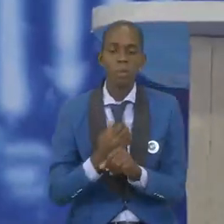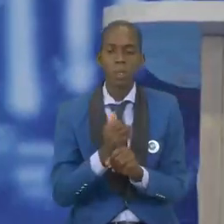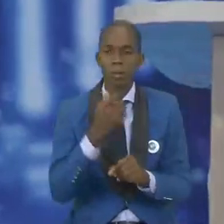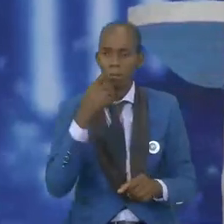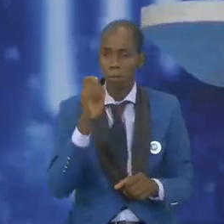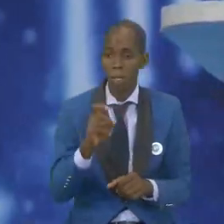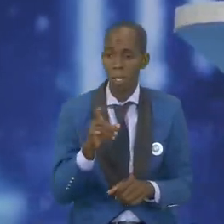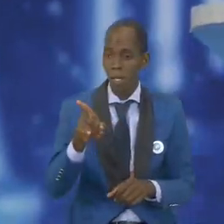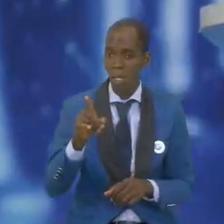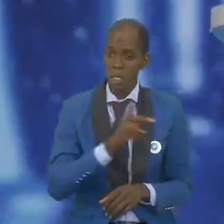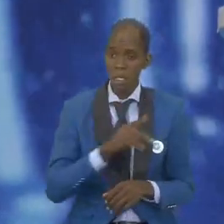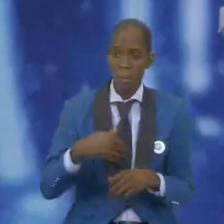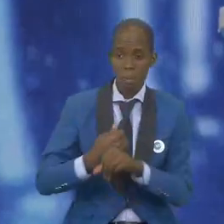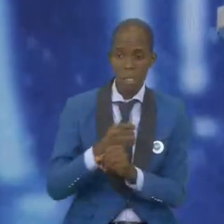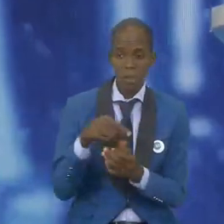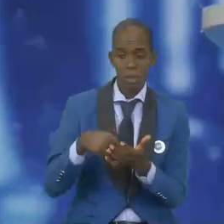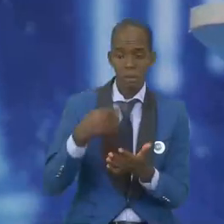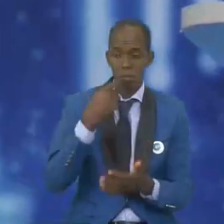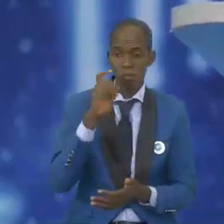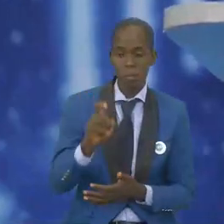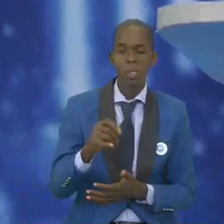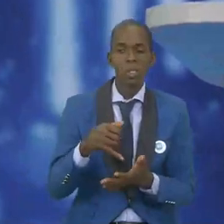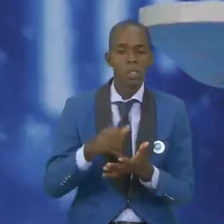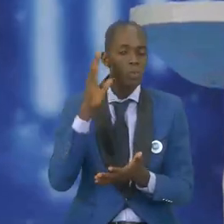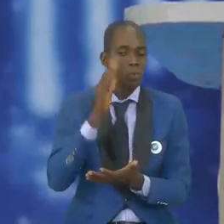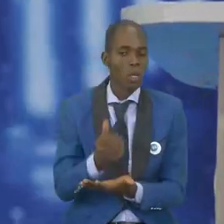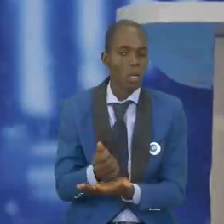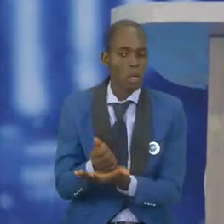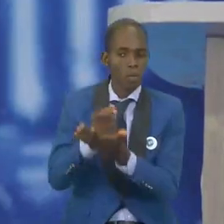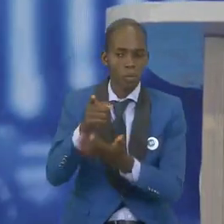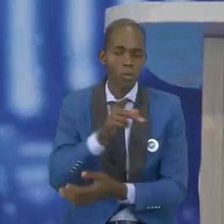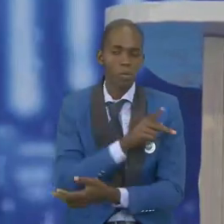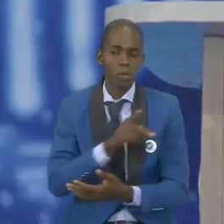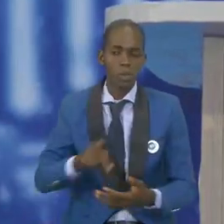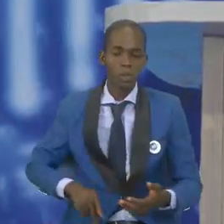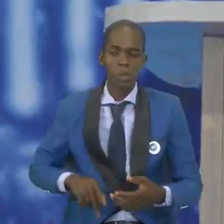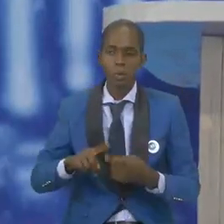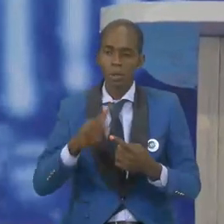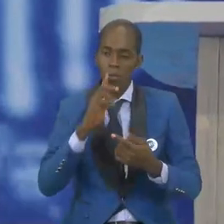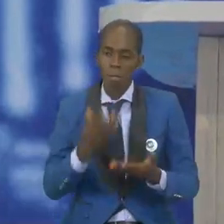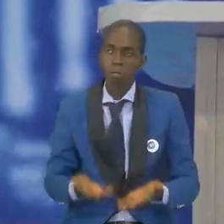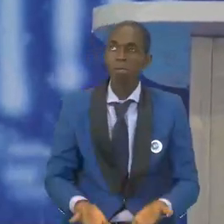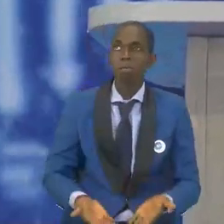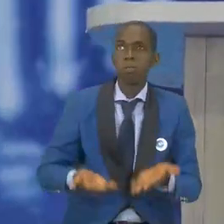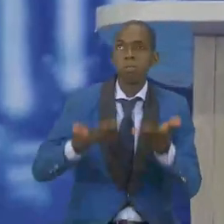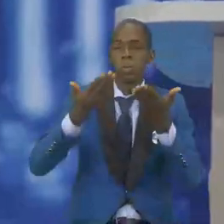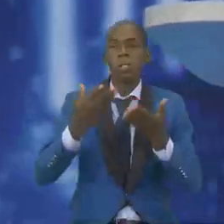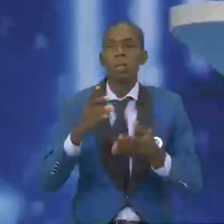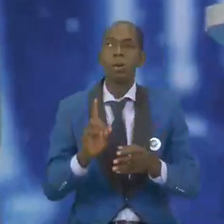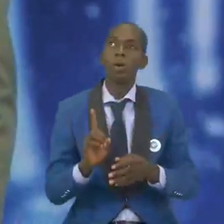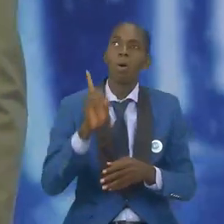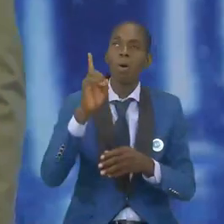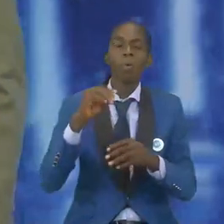un décret, c'est pour t'élever, c'est pour t'exalter. Tu seras le